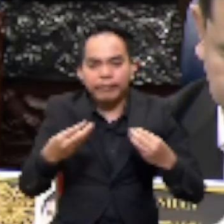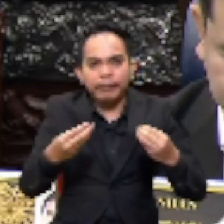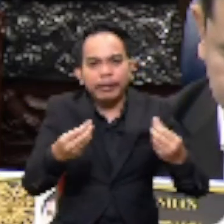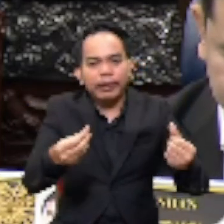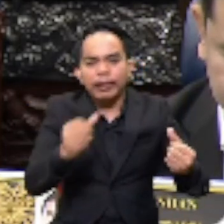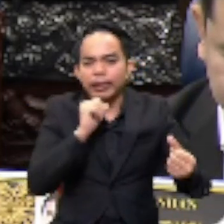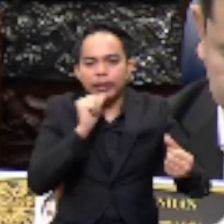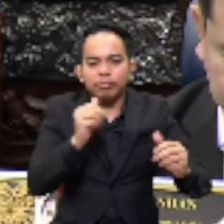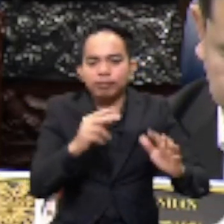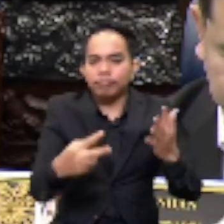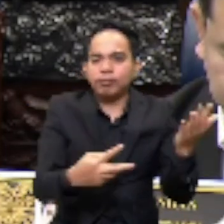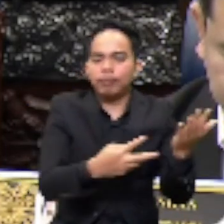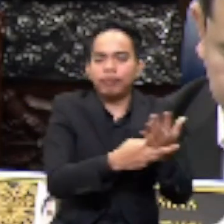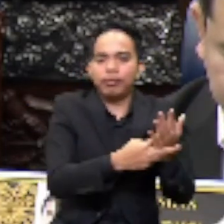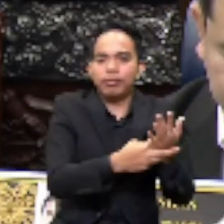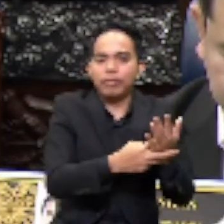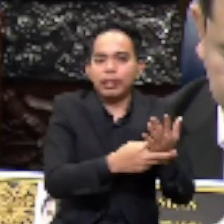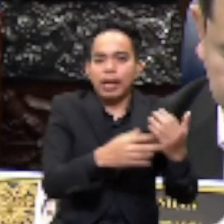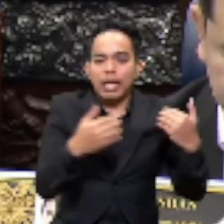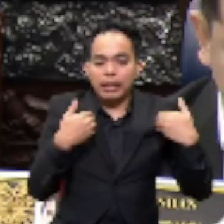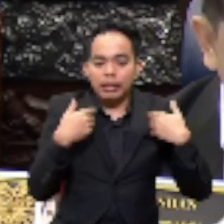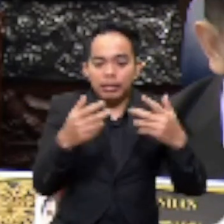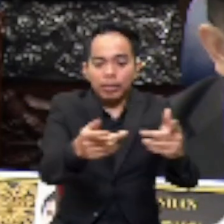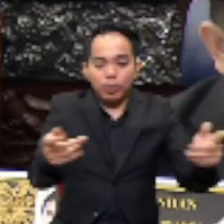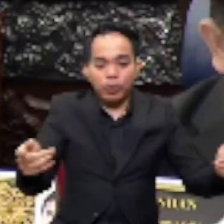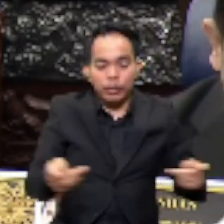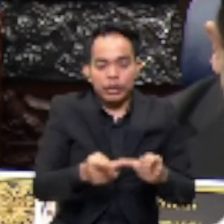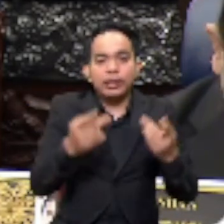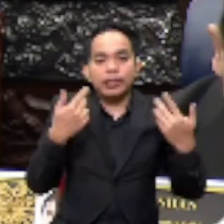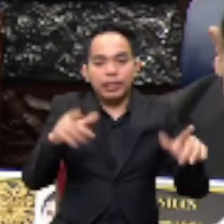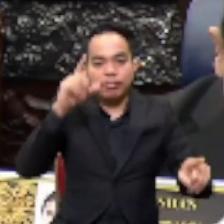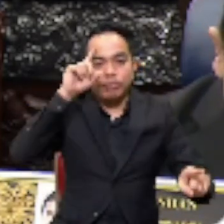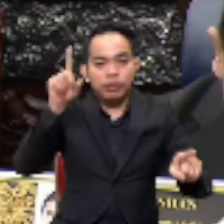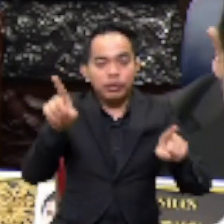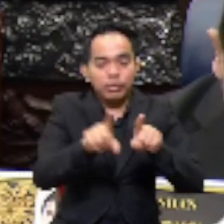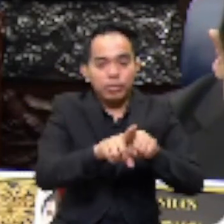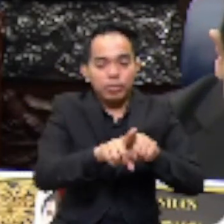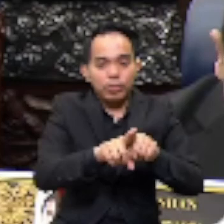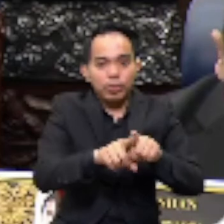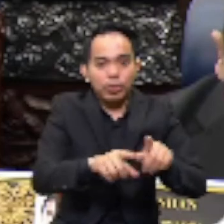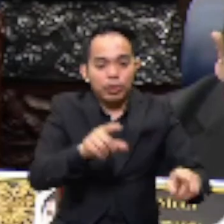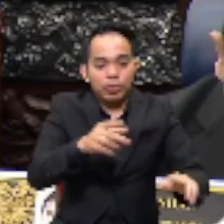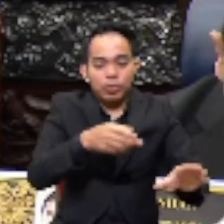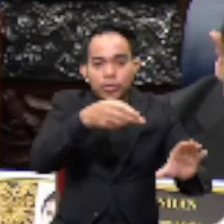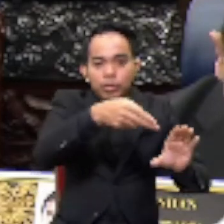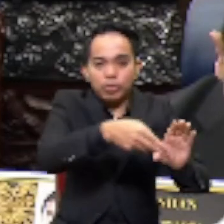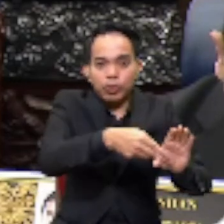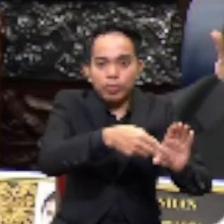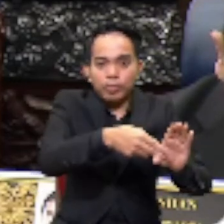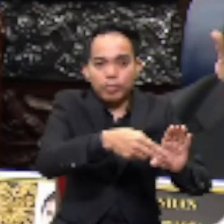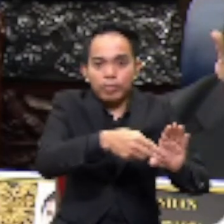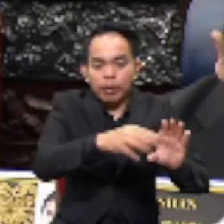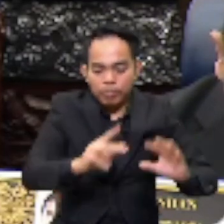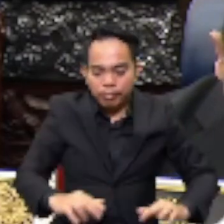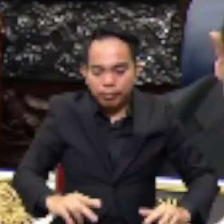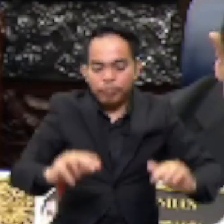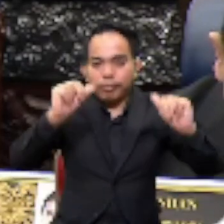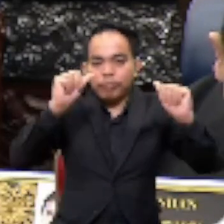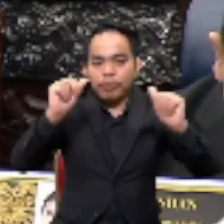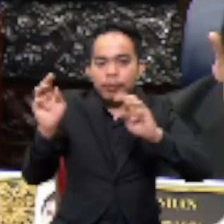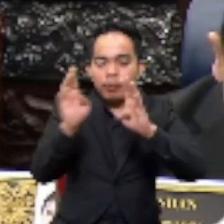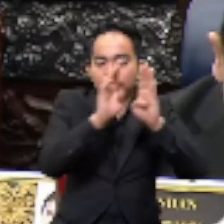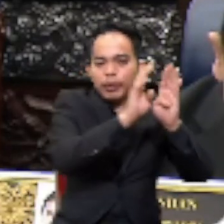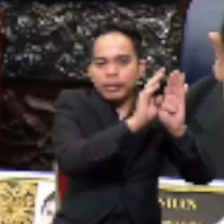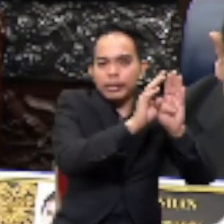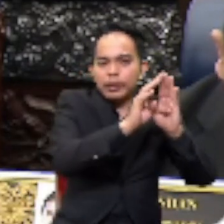terjejas bagi pemilik strata yang bersetuju untuk maklumat menyertai pembaruan semula Bandar kita akan bagi dia dua cadangan